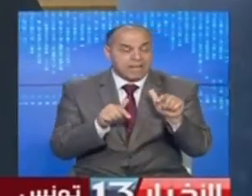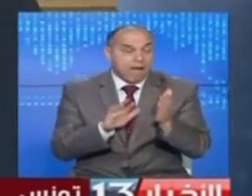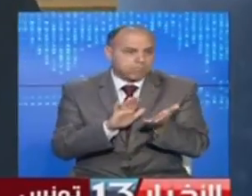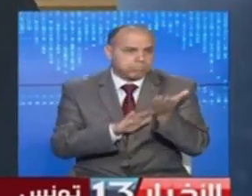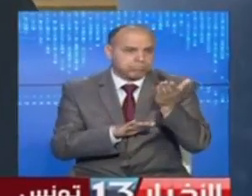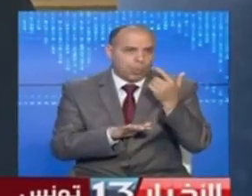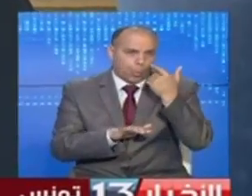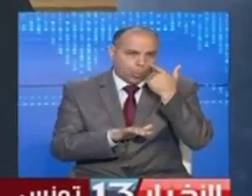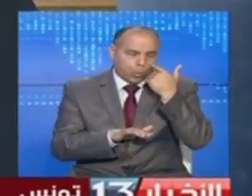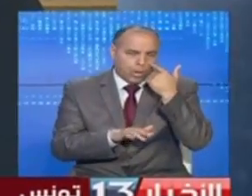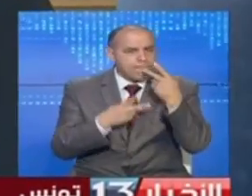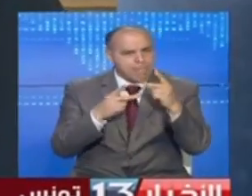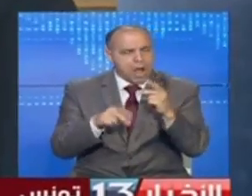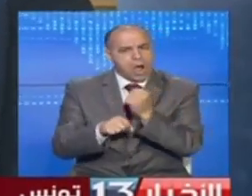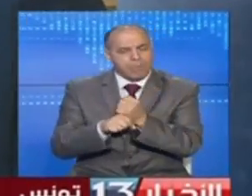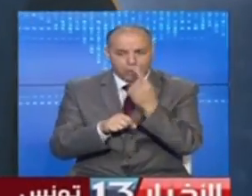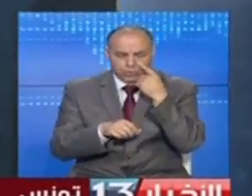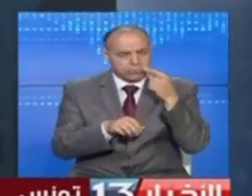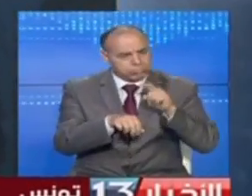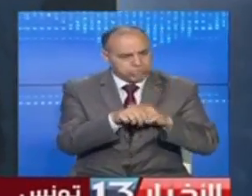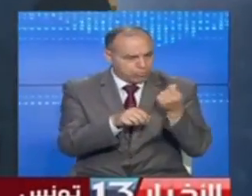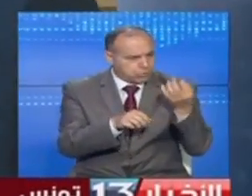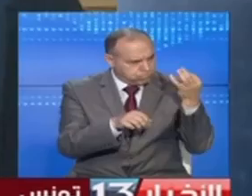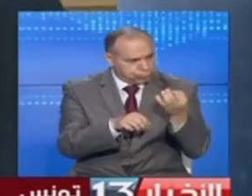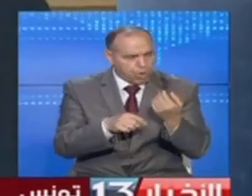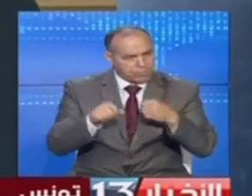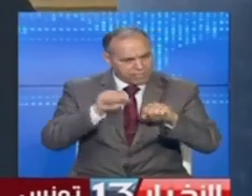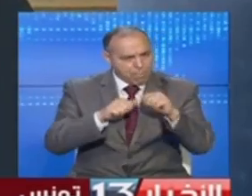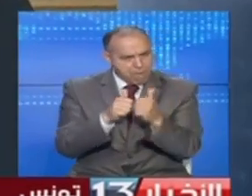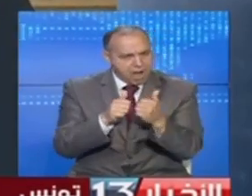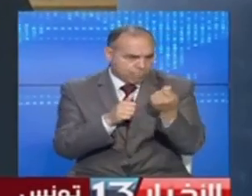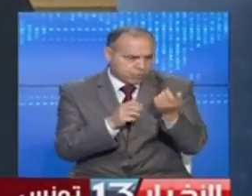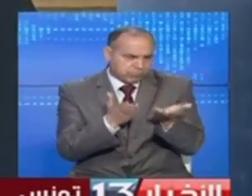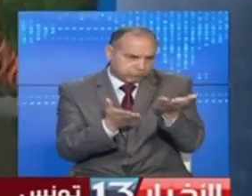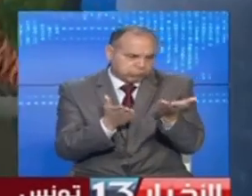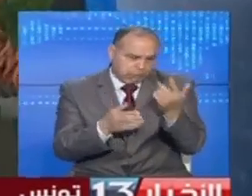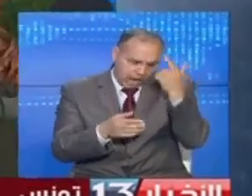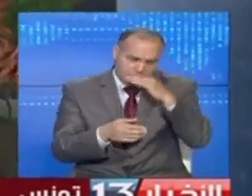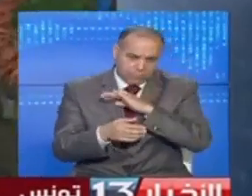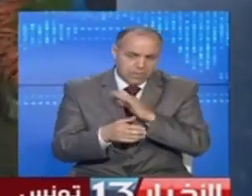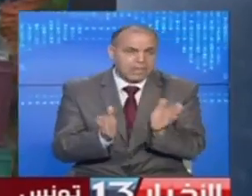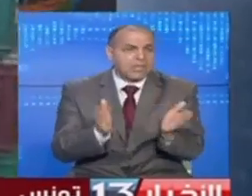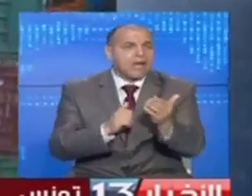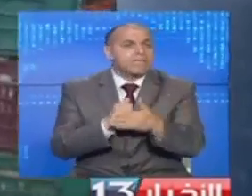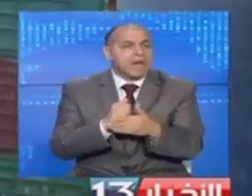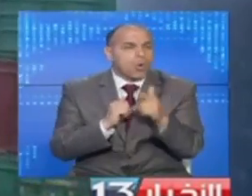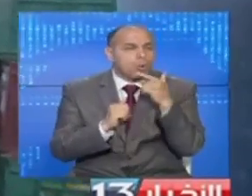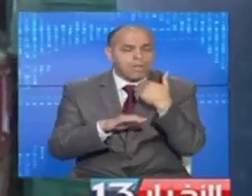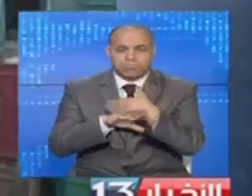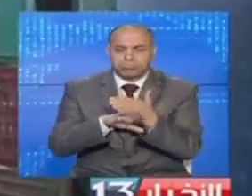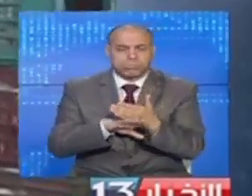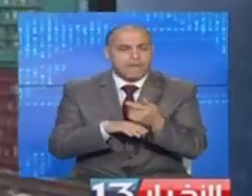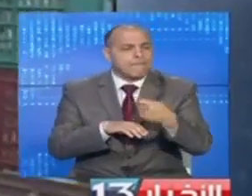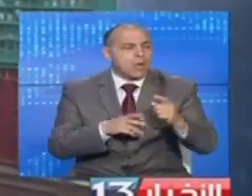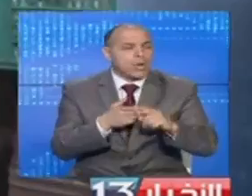ارتفاع نتفق مع المهنة ونحدد الأسعار، ثم حتى إشكال في الجانب هذا. قطاع فلاحي ومسالك توزيع